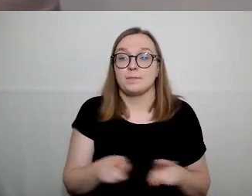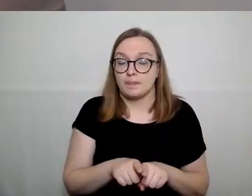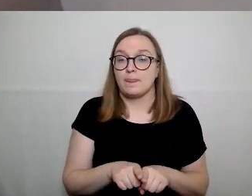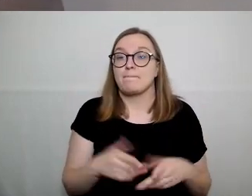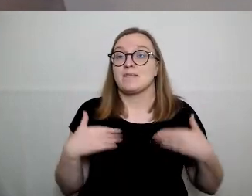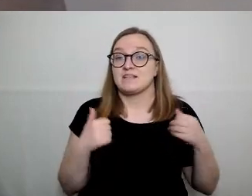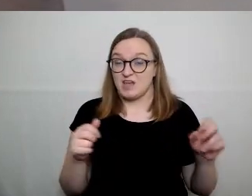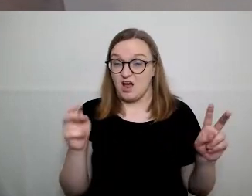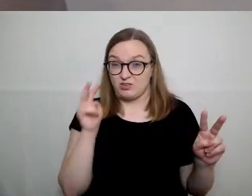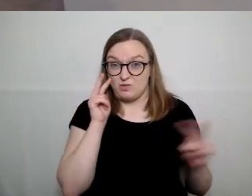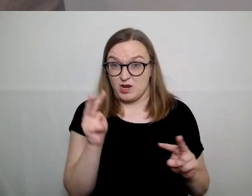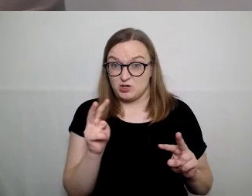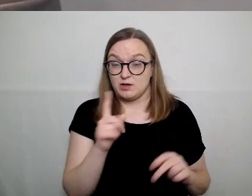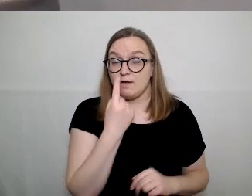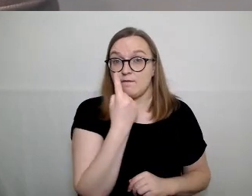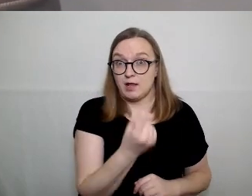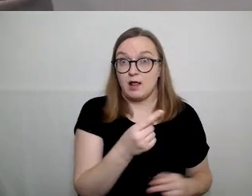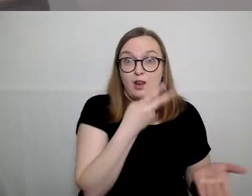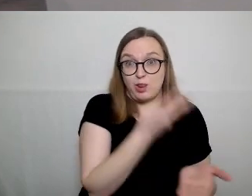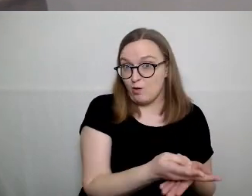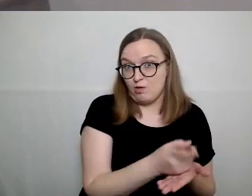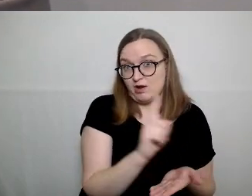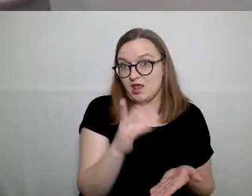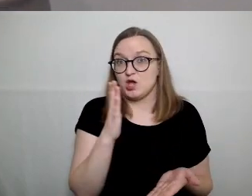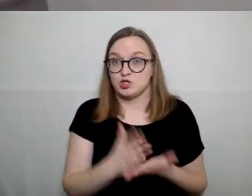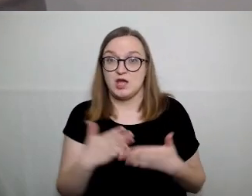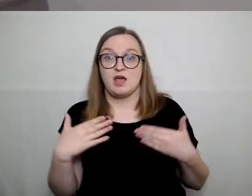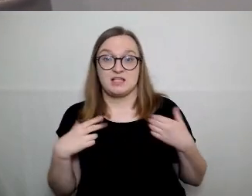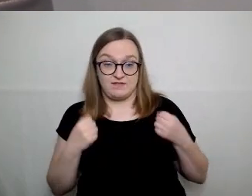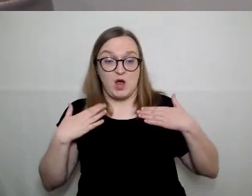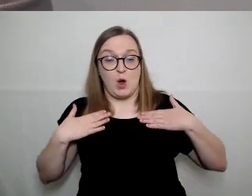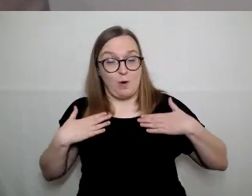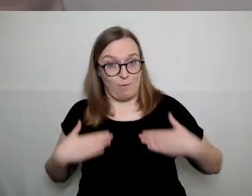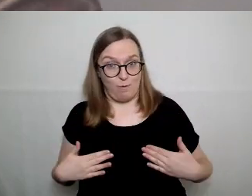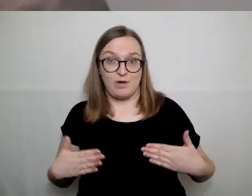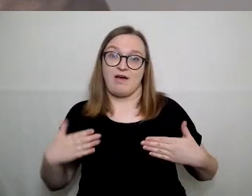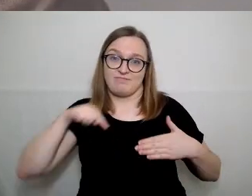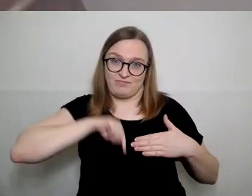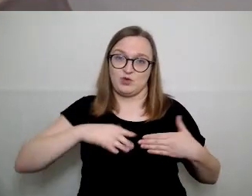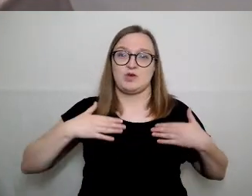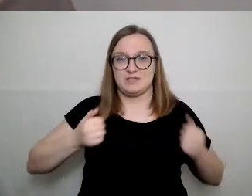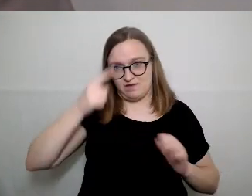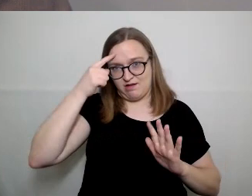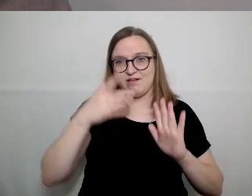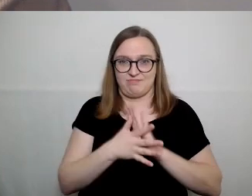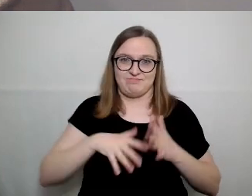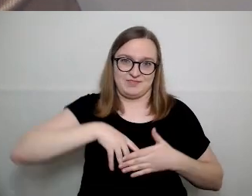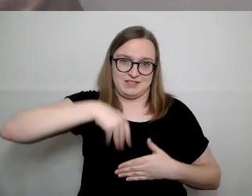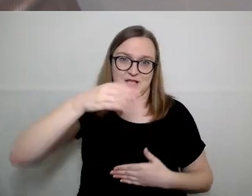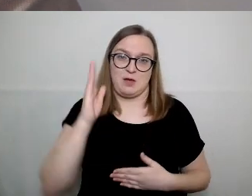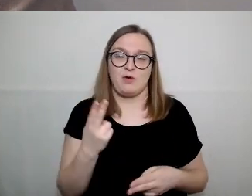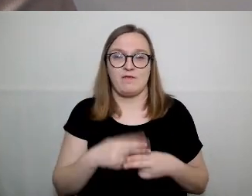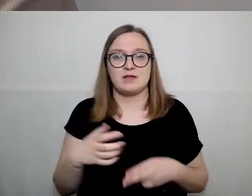kad sveikas kūnas, sveika siela. Mes taip pat didžiulį dėmesį skirsim žmonių emocijoms, įdėksime ir gerų